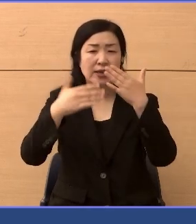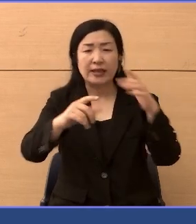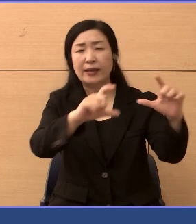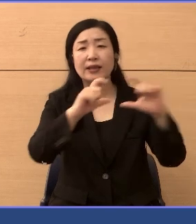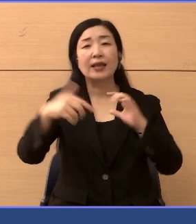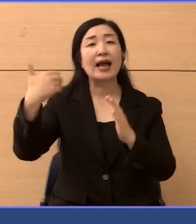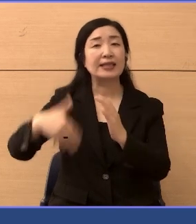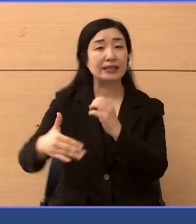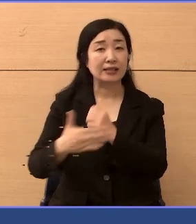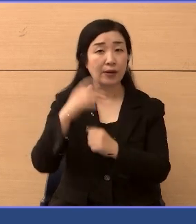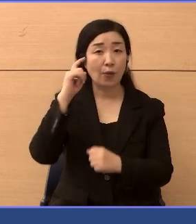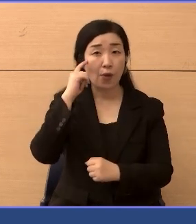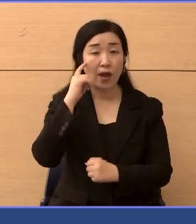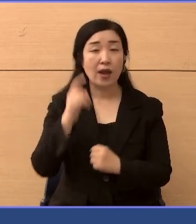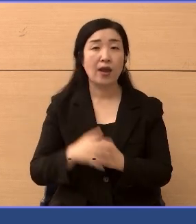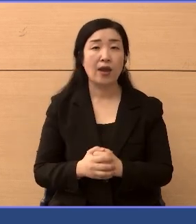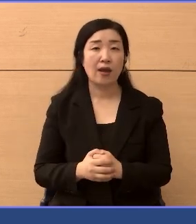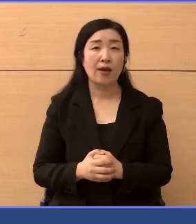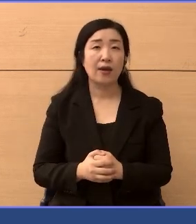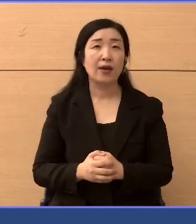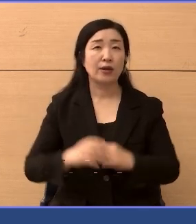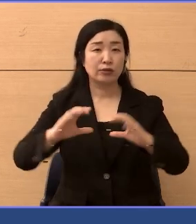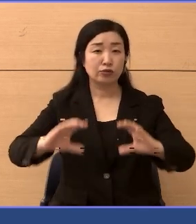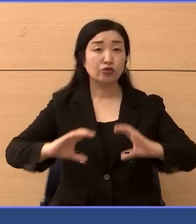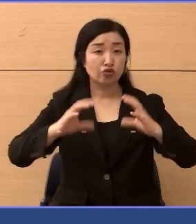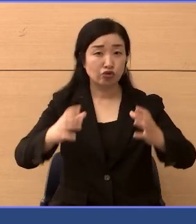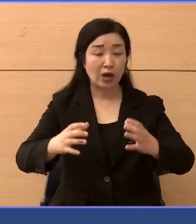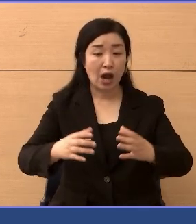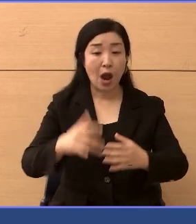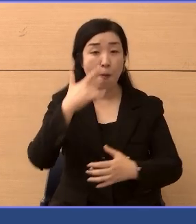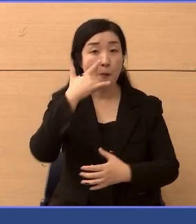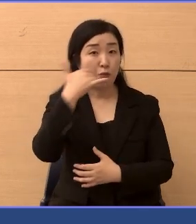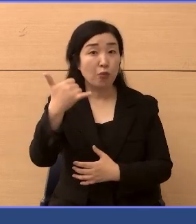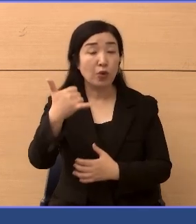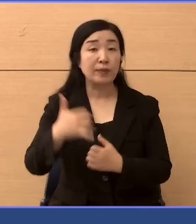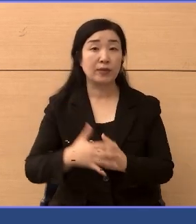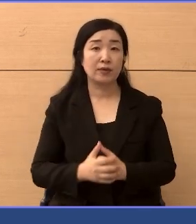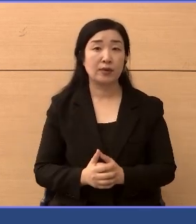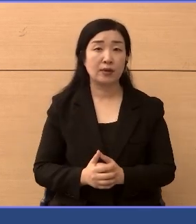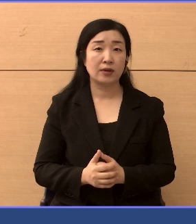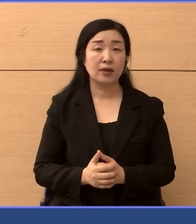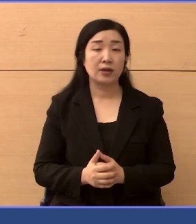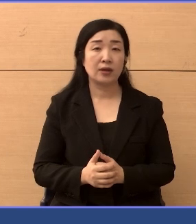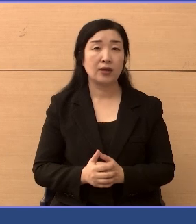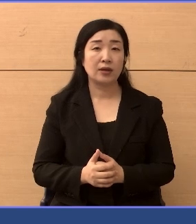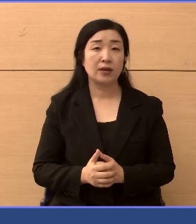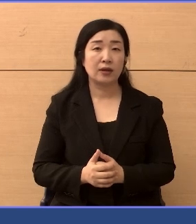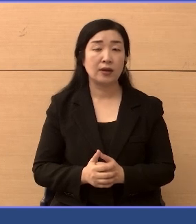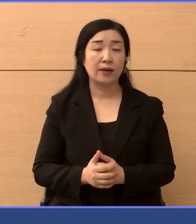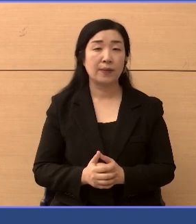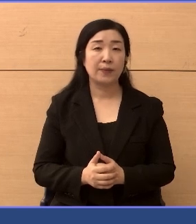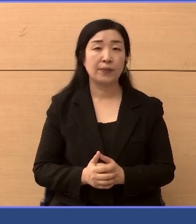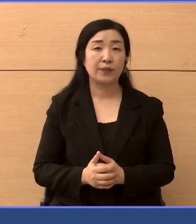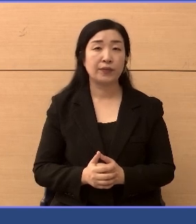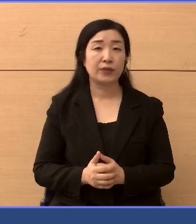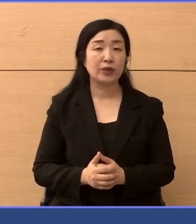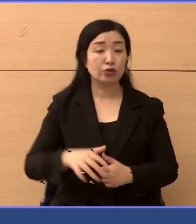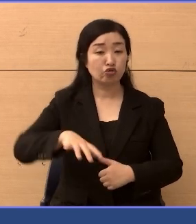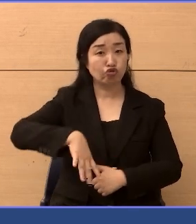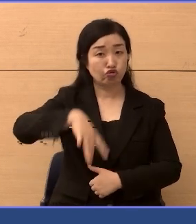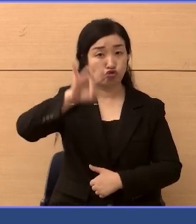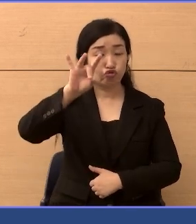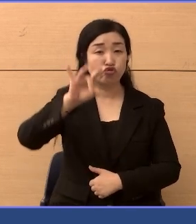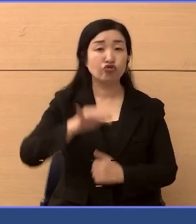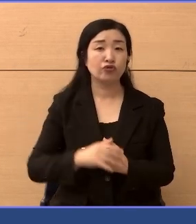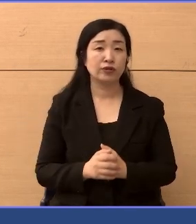가족이 countries, it's 많은데요. usually 대부분의 국가 같은 parents 경우에는 who 부모님들이 put pressure on health services to 일단 obtain